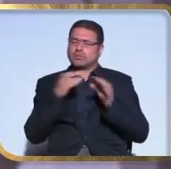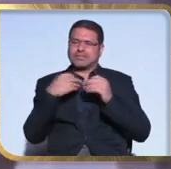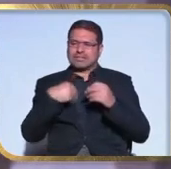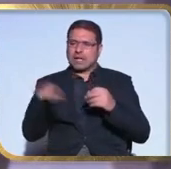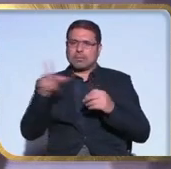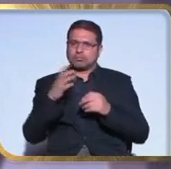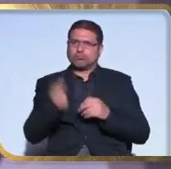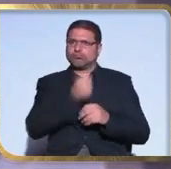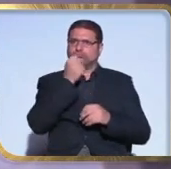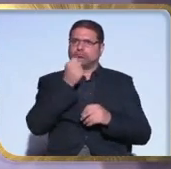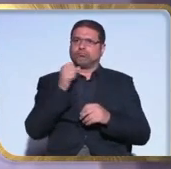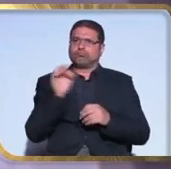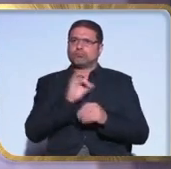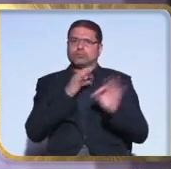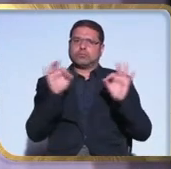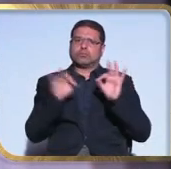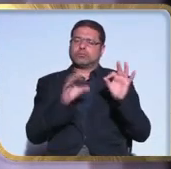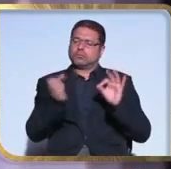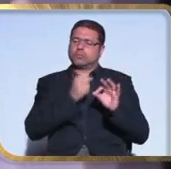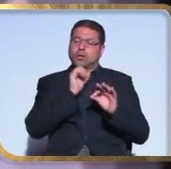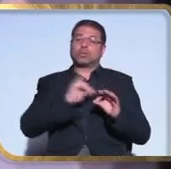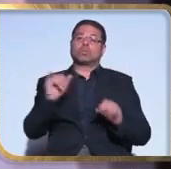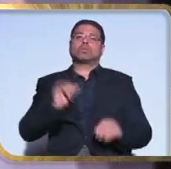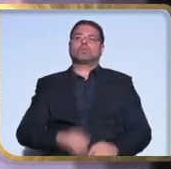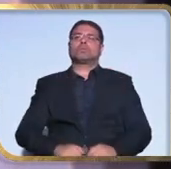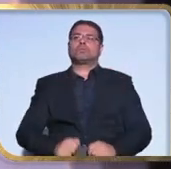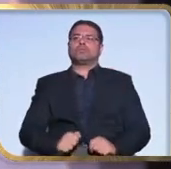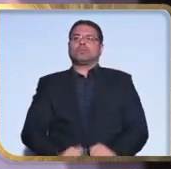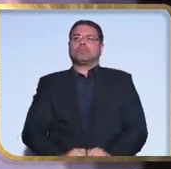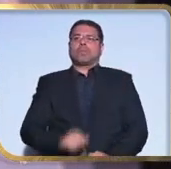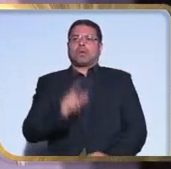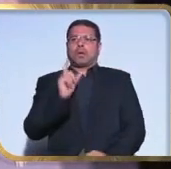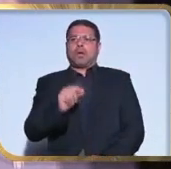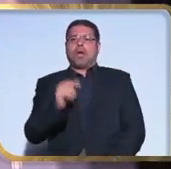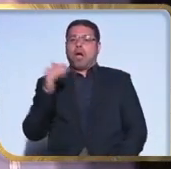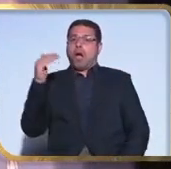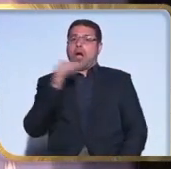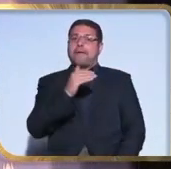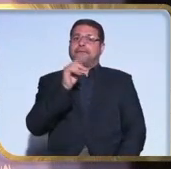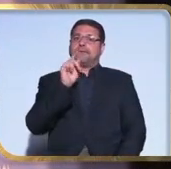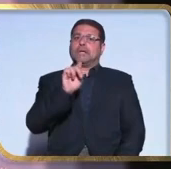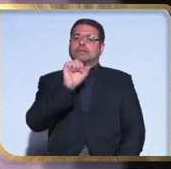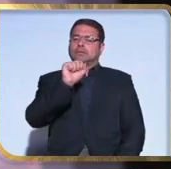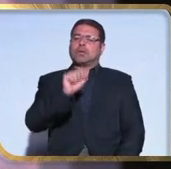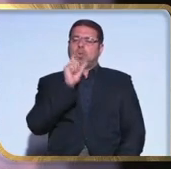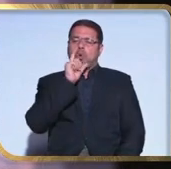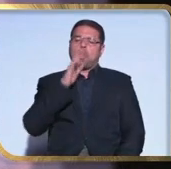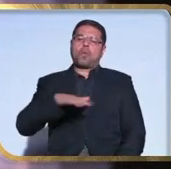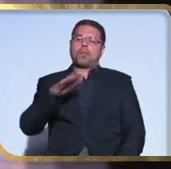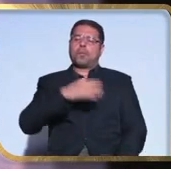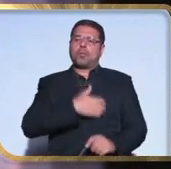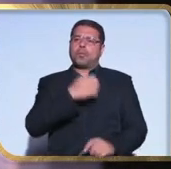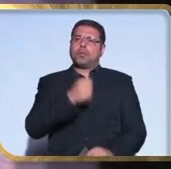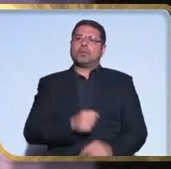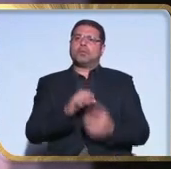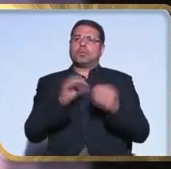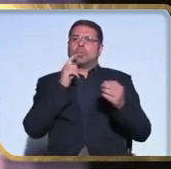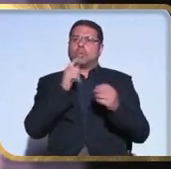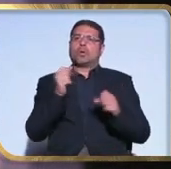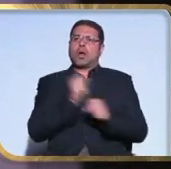يدعهن النبي عليه الصلاه والسلام راس ده ستنا حفصه كغيرها من امهات المؤمنين